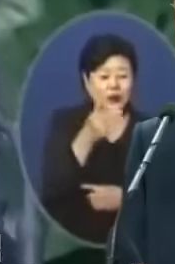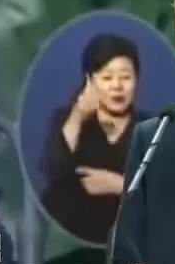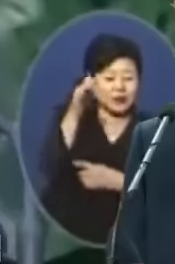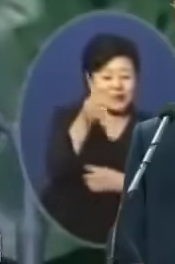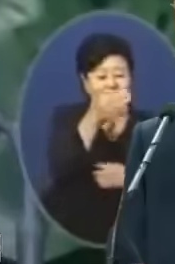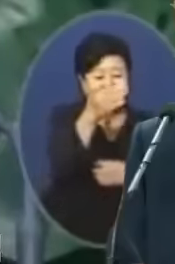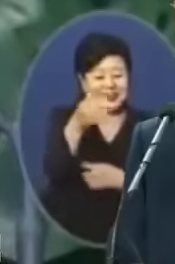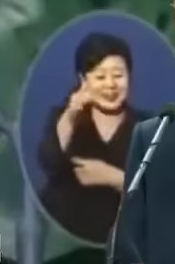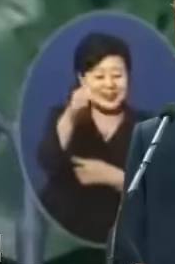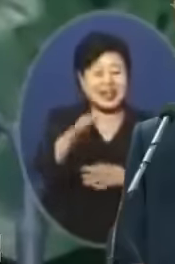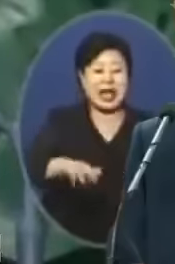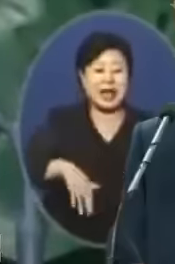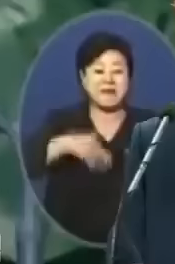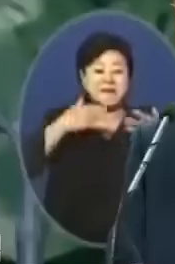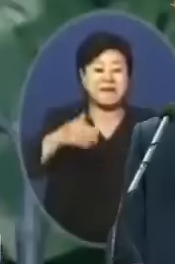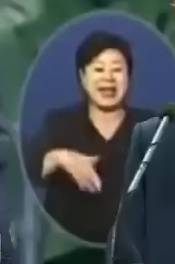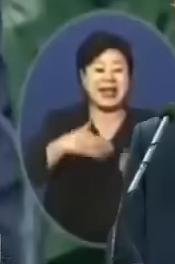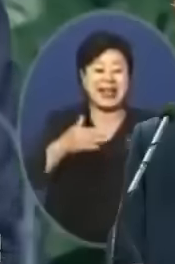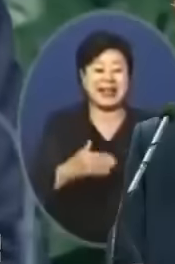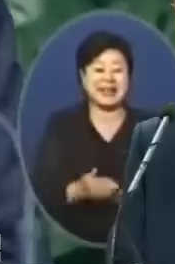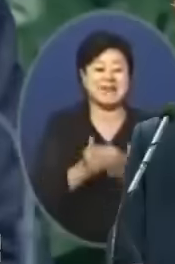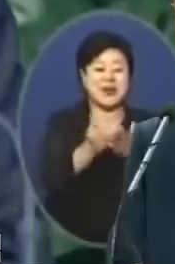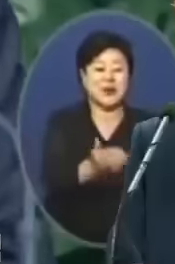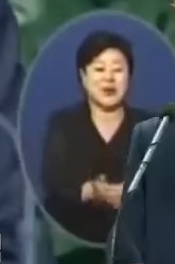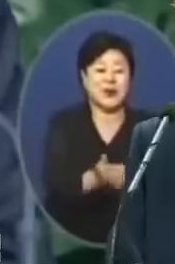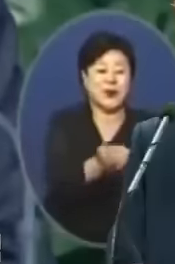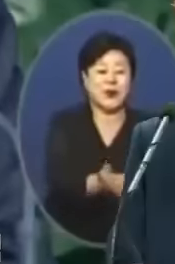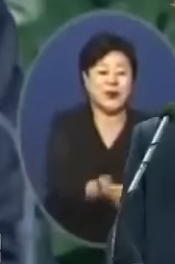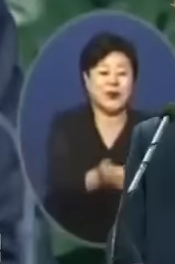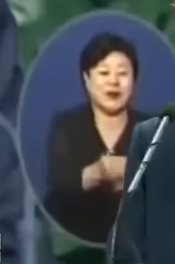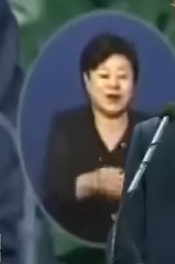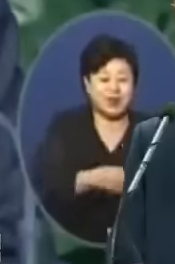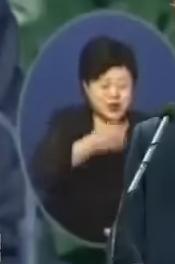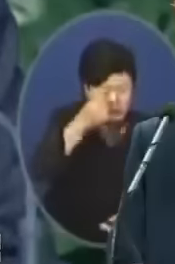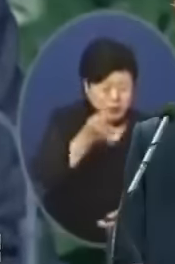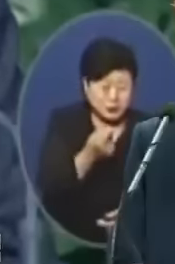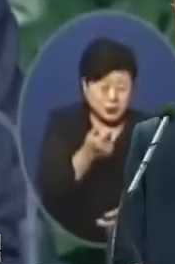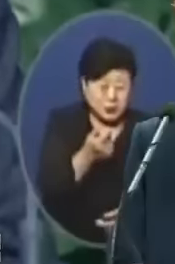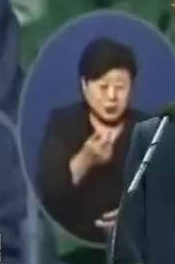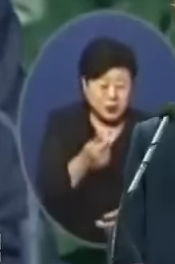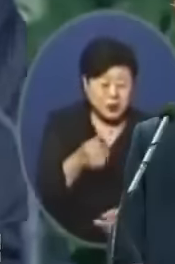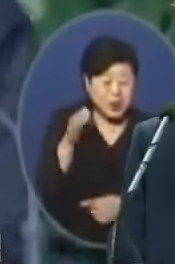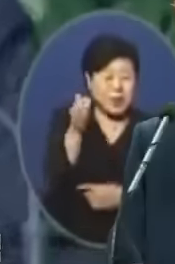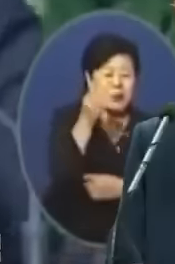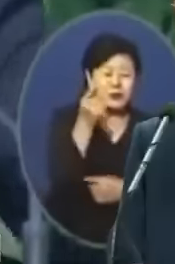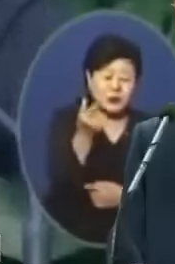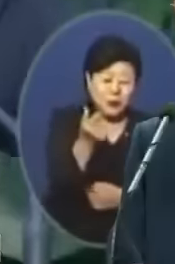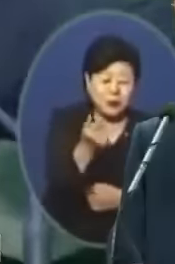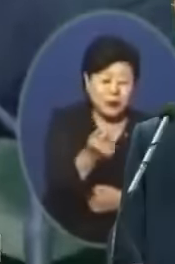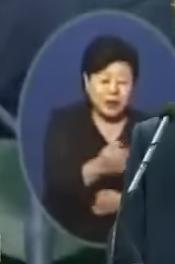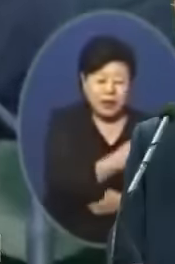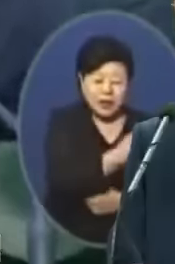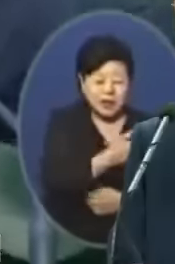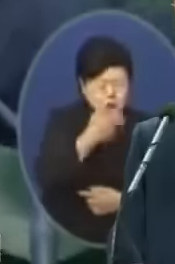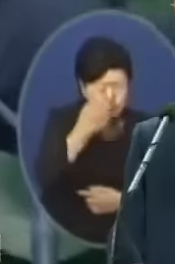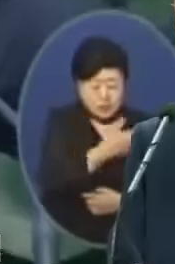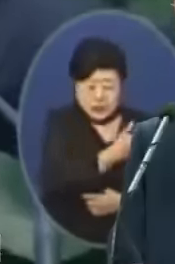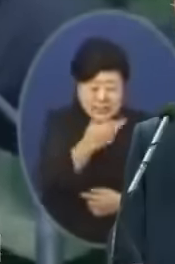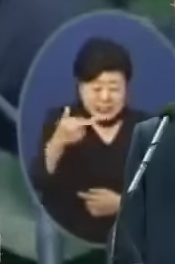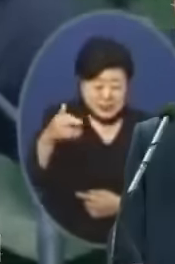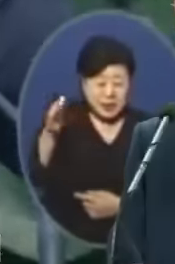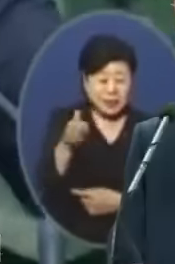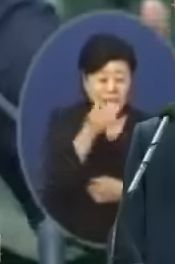불면 휙 가지요. 꿈이 적으면 돛이 적고 꿈이 크면 큰 도철